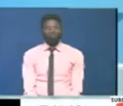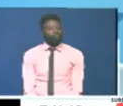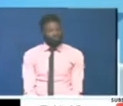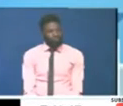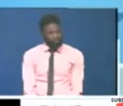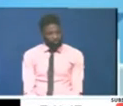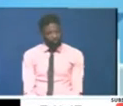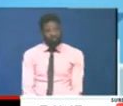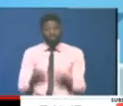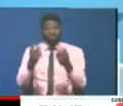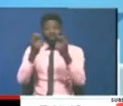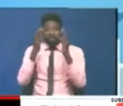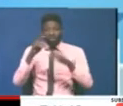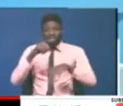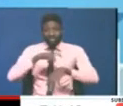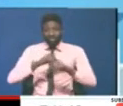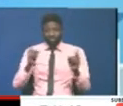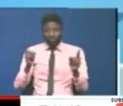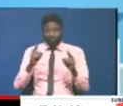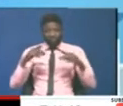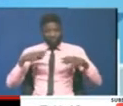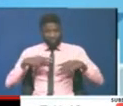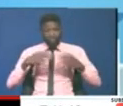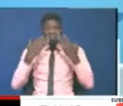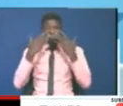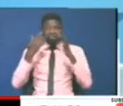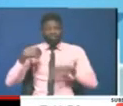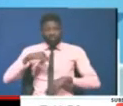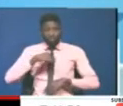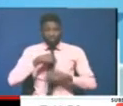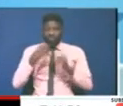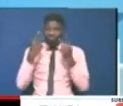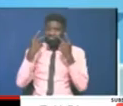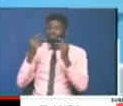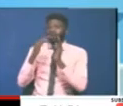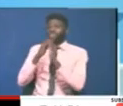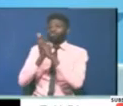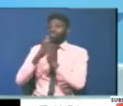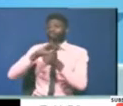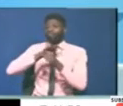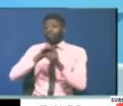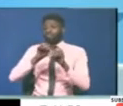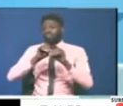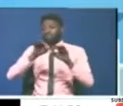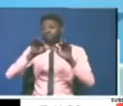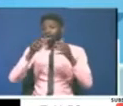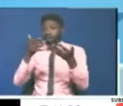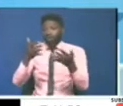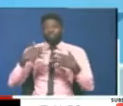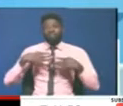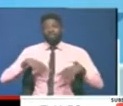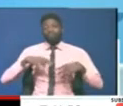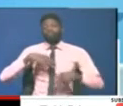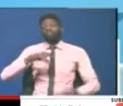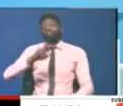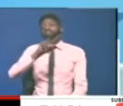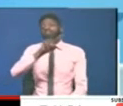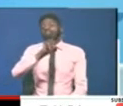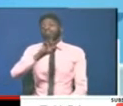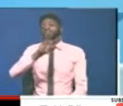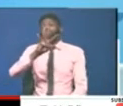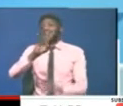Mtazamaji, baada ya pumziko hilo tuangazie kuzagaa kwa ugonjwa wa COVID nchini ambapo watu 246